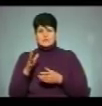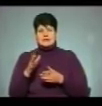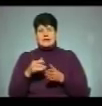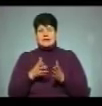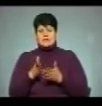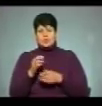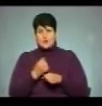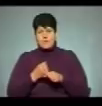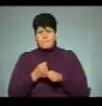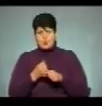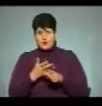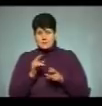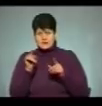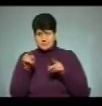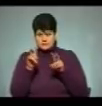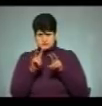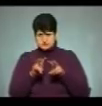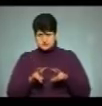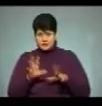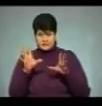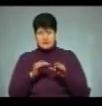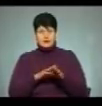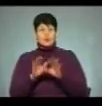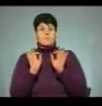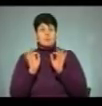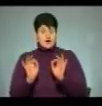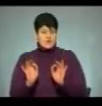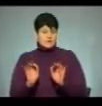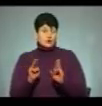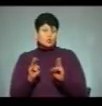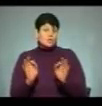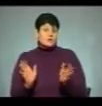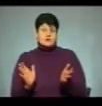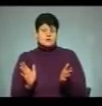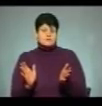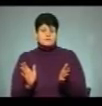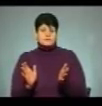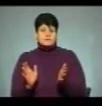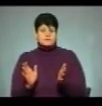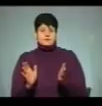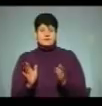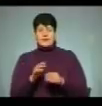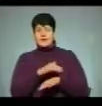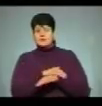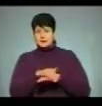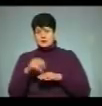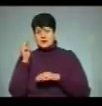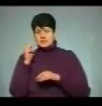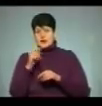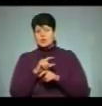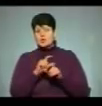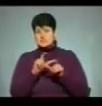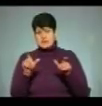І якщо все є виконано правильно, то на адресу навчального